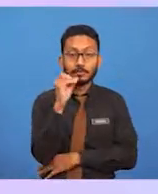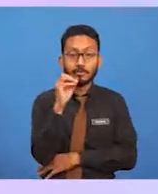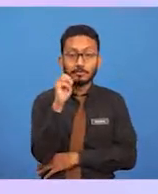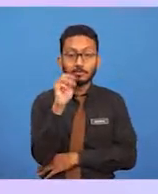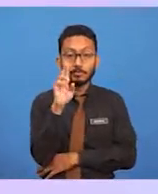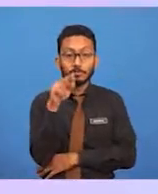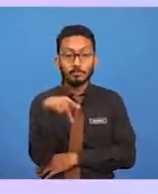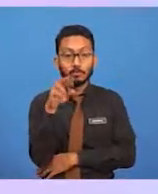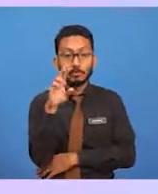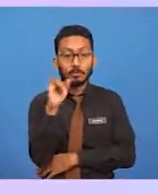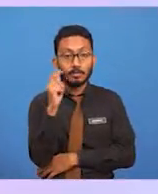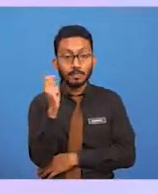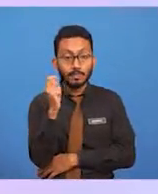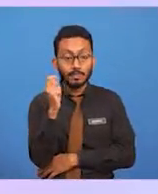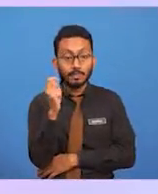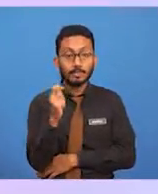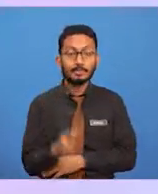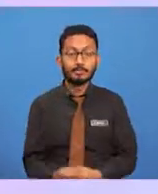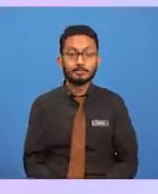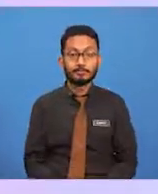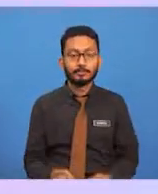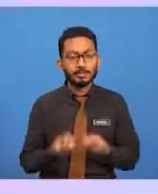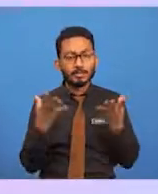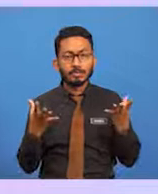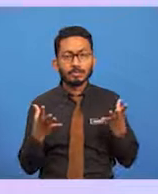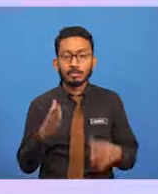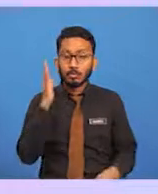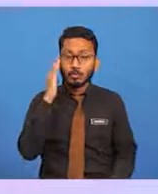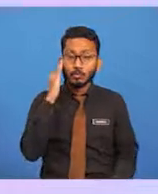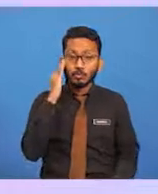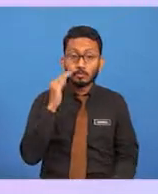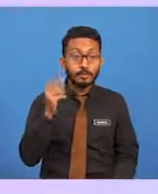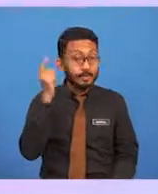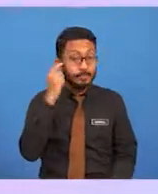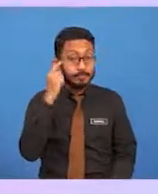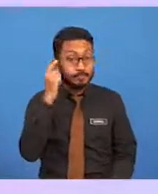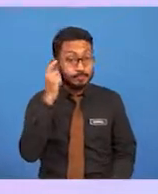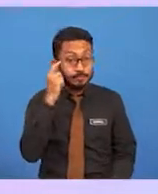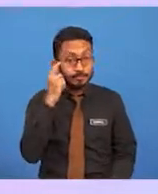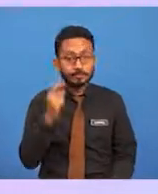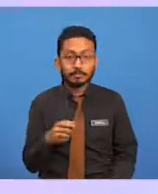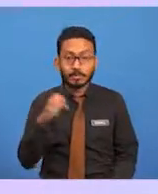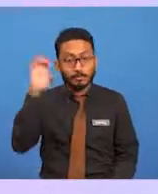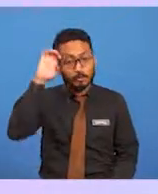cahaya yang mempengaruhi pemikiran, mood dan sikap